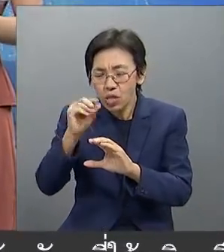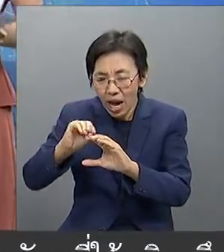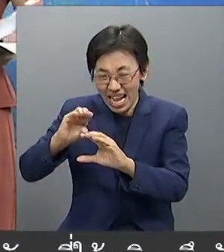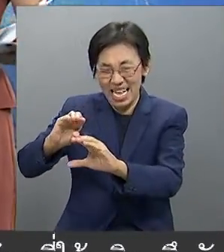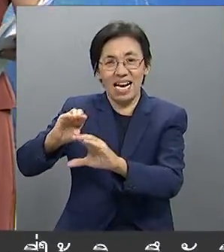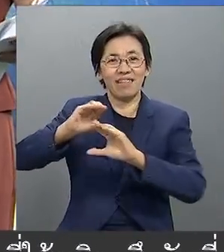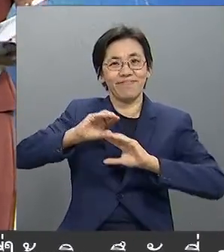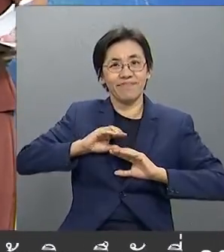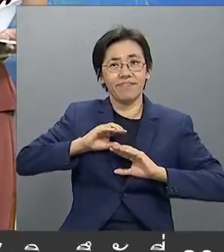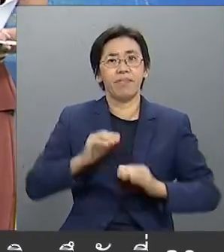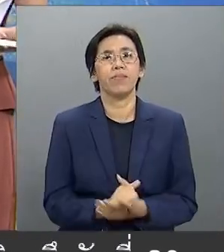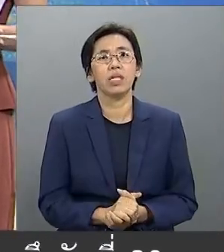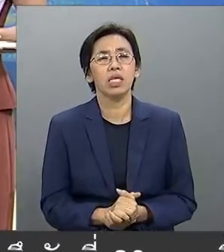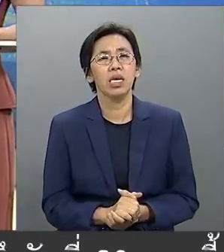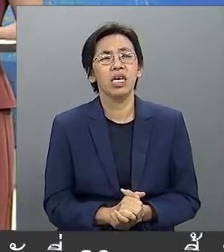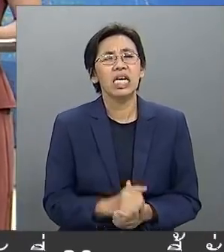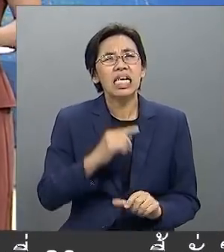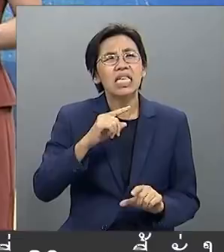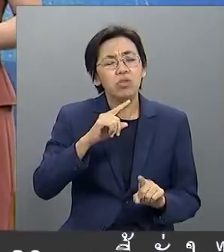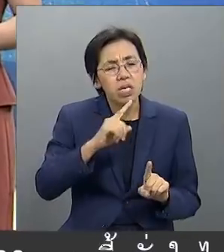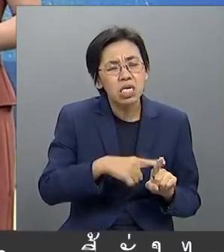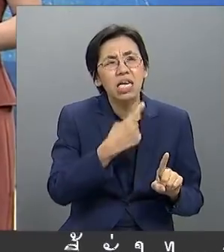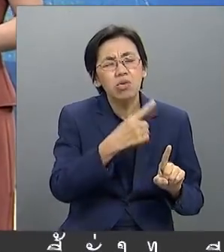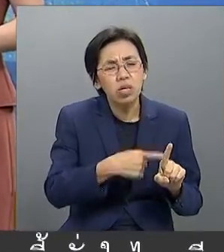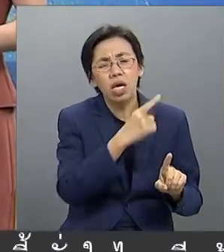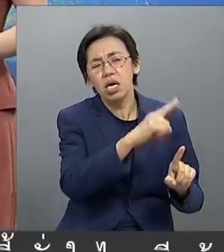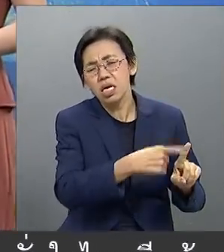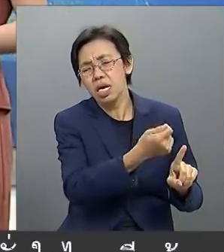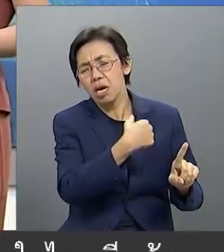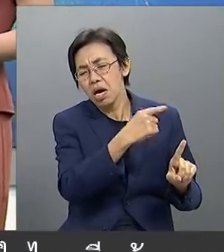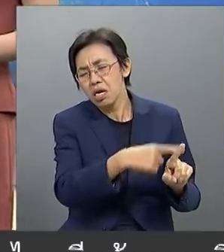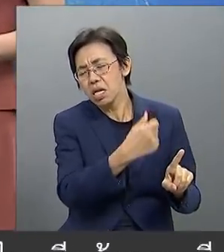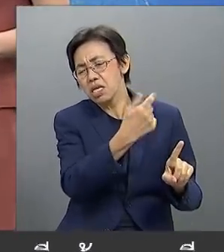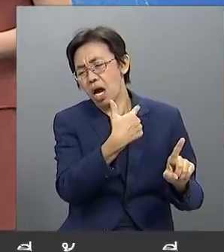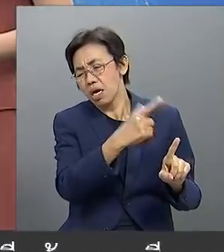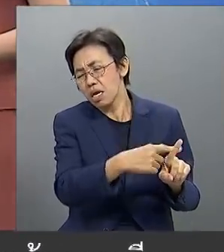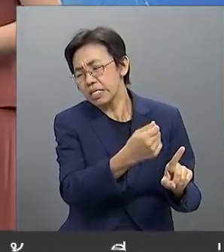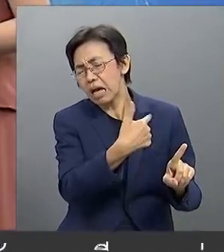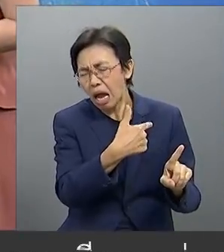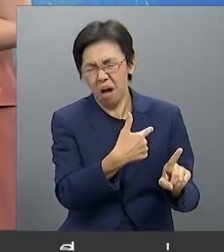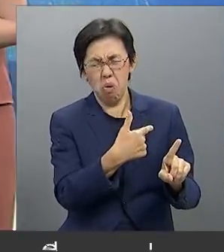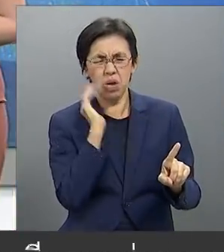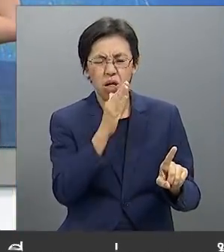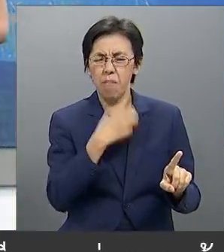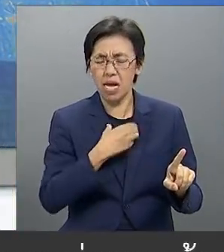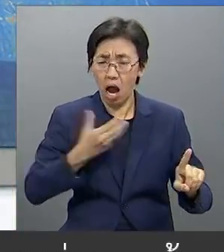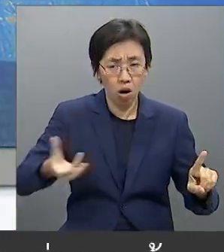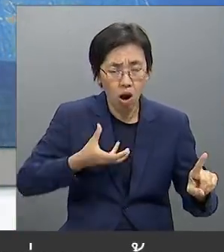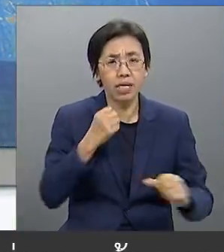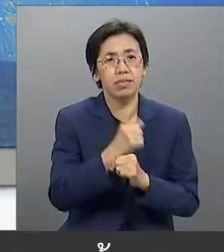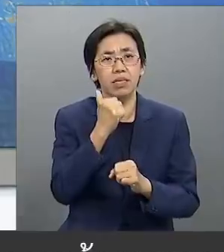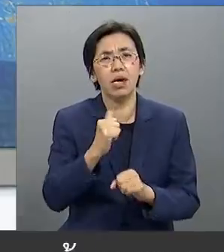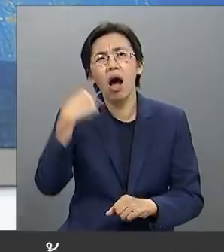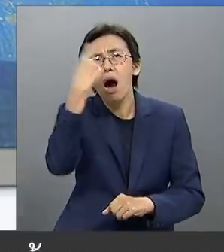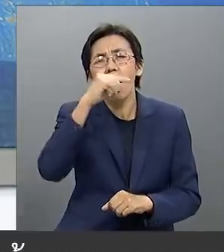รับรายเดือนไปซักพักหนึ่งแล้วอยากจะเปลี่ยนขอมาเป็นเงินก้อนแทนก็ทำได้เหมือนกันนะคะแล้วใครที่เจ็บป่วยได้ว่า